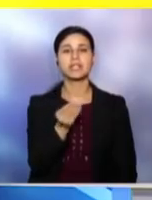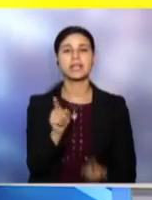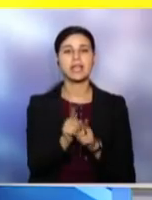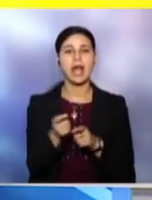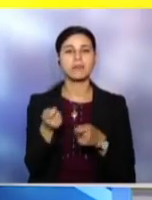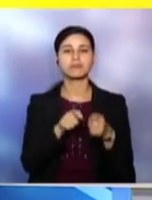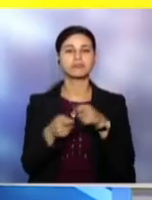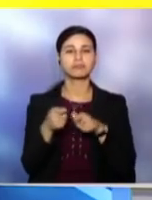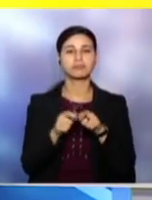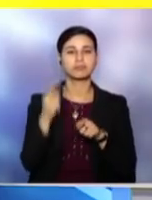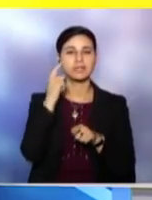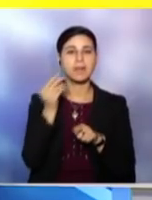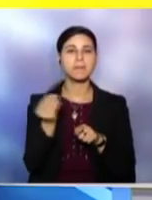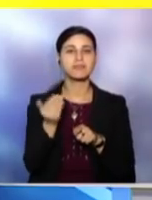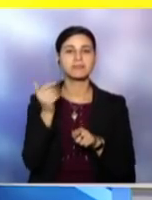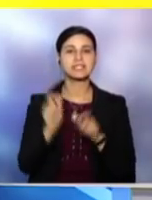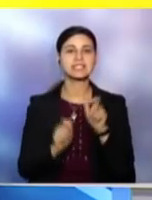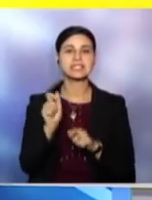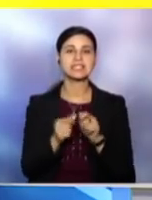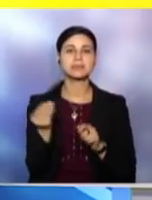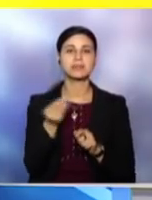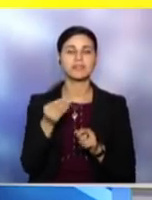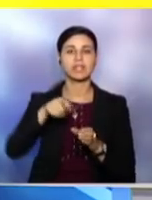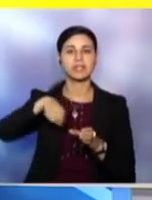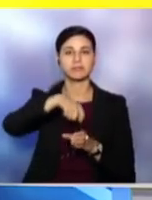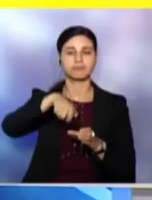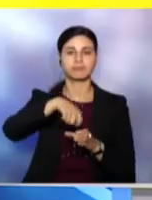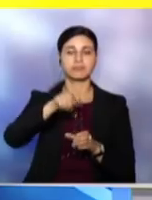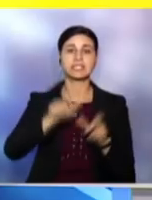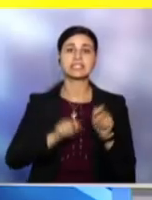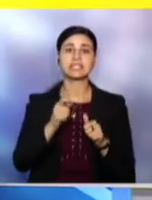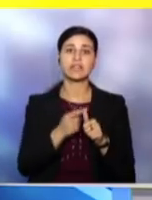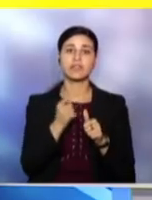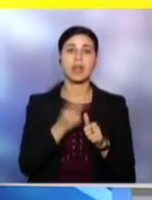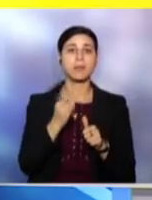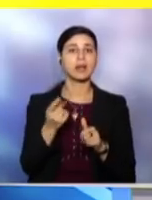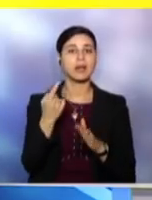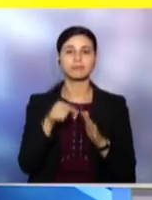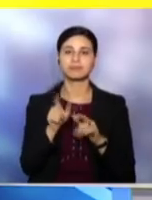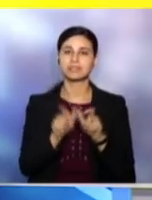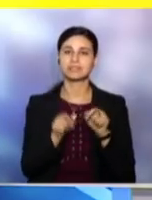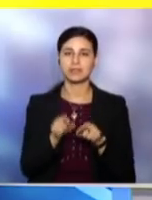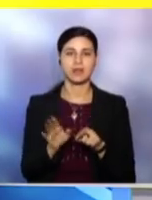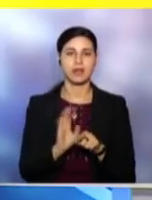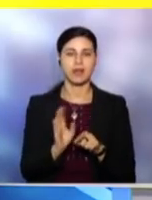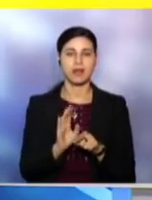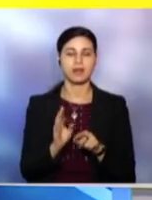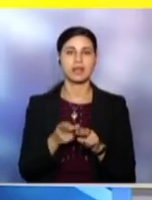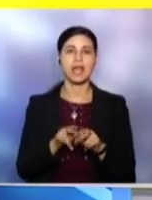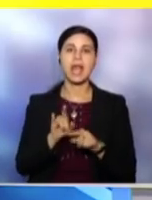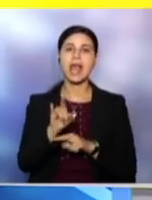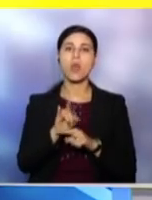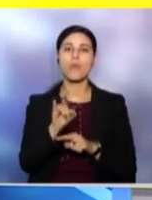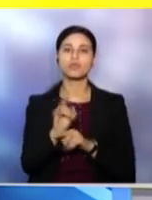წოდებულ იმიტაციურ საკვებს. იმიტაციურია საკვები, რომელსაც ქვია რძე, მაგრამ სინამდვილეში რძე არ არის, ანუ რძის იმიტაცია იმ